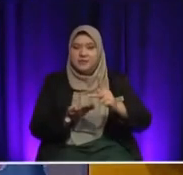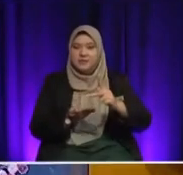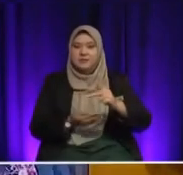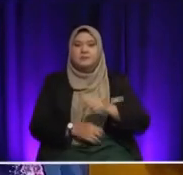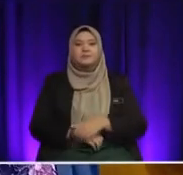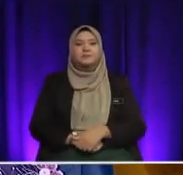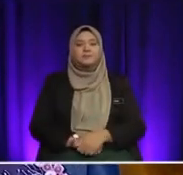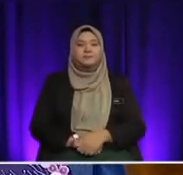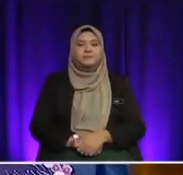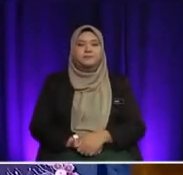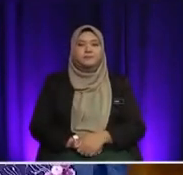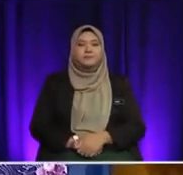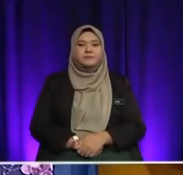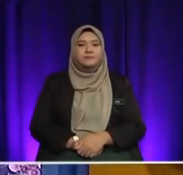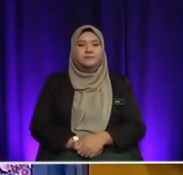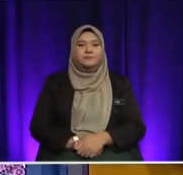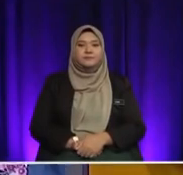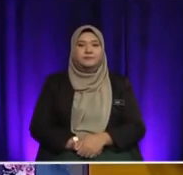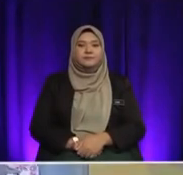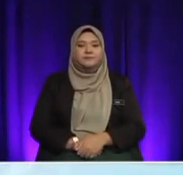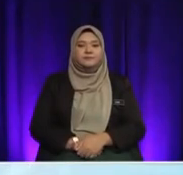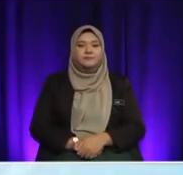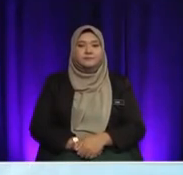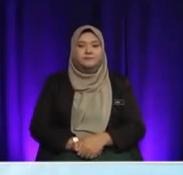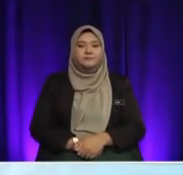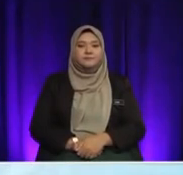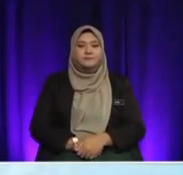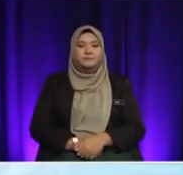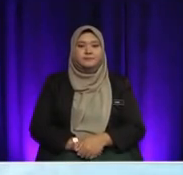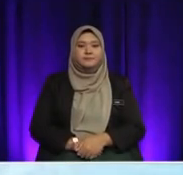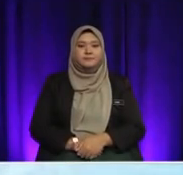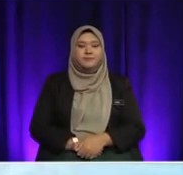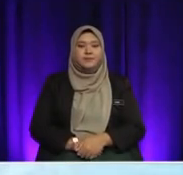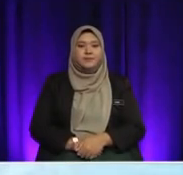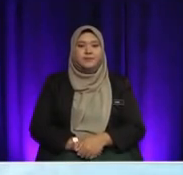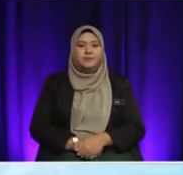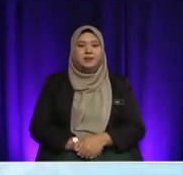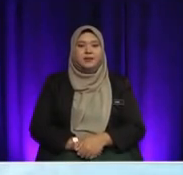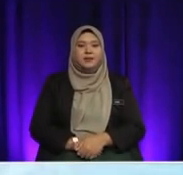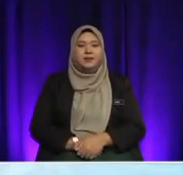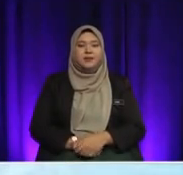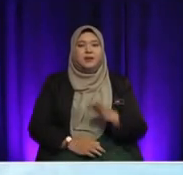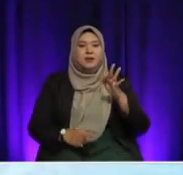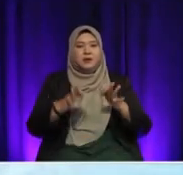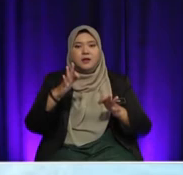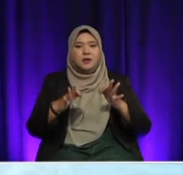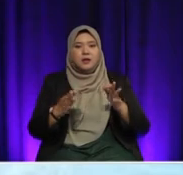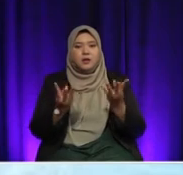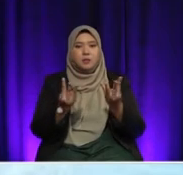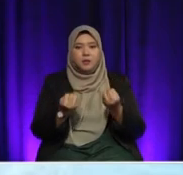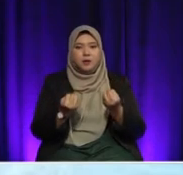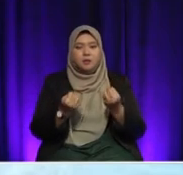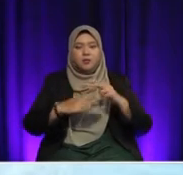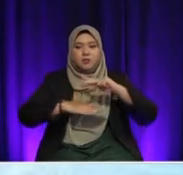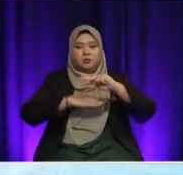Okey. Dua jenis pembungkusan untuk membungkus keropok leko. Saya minta tolong Atikah boleh?